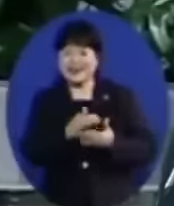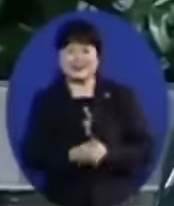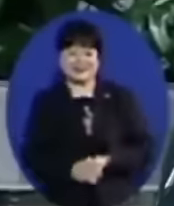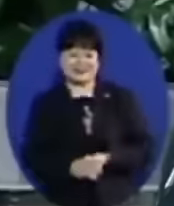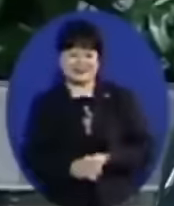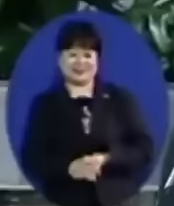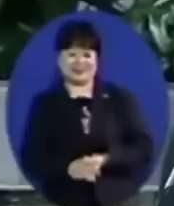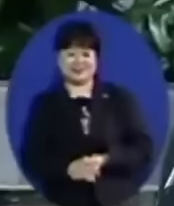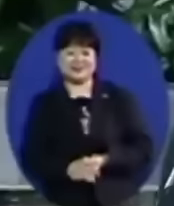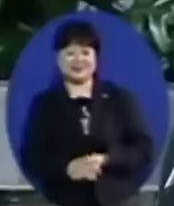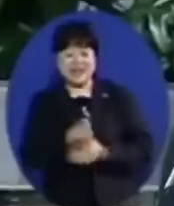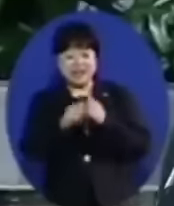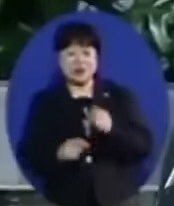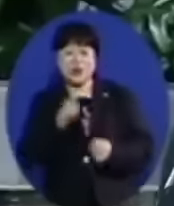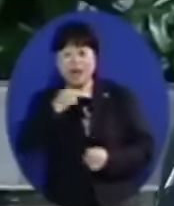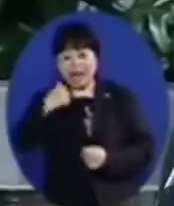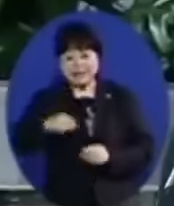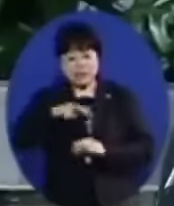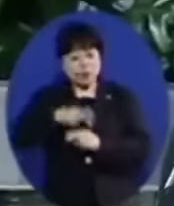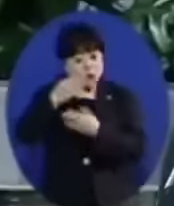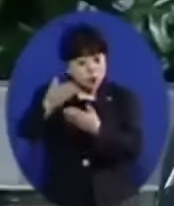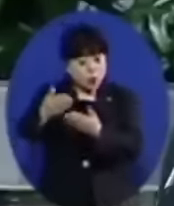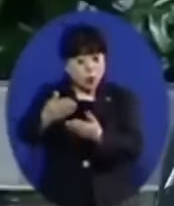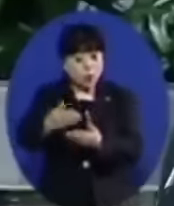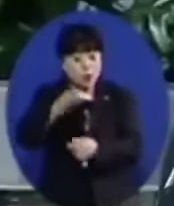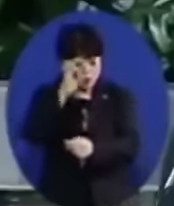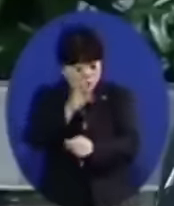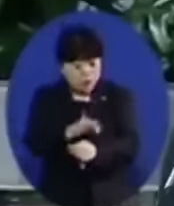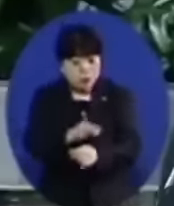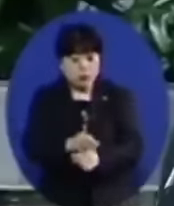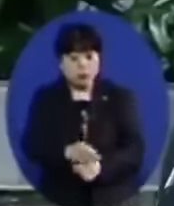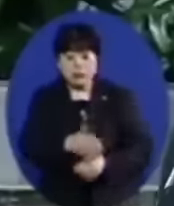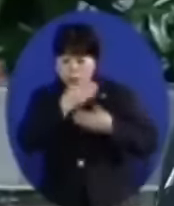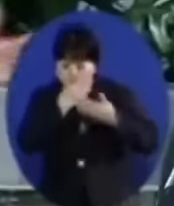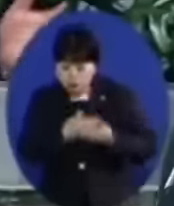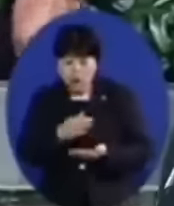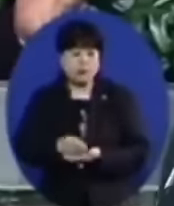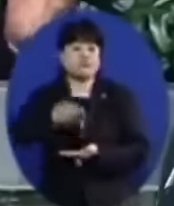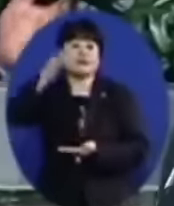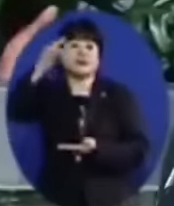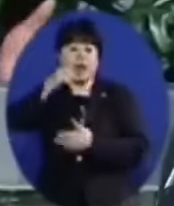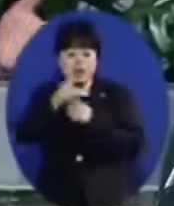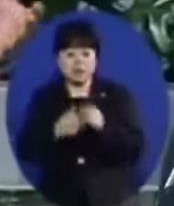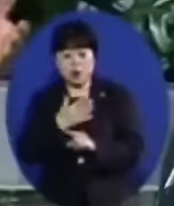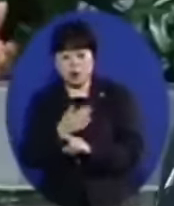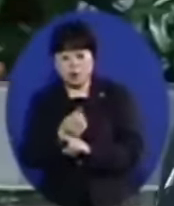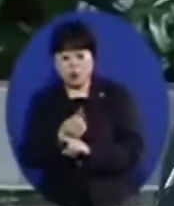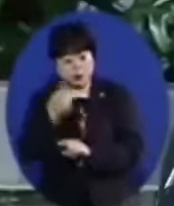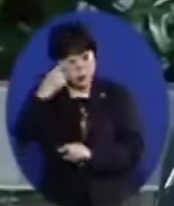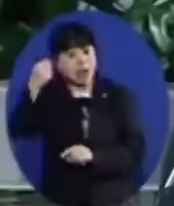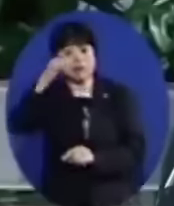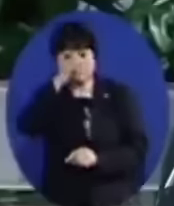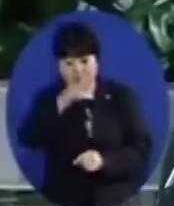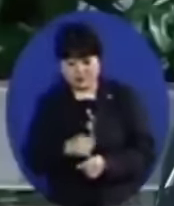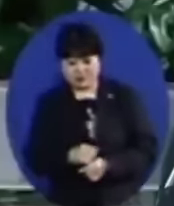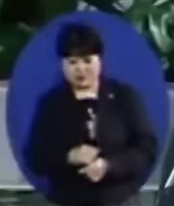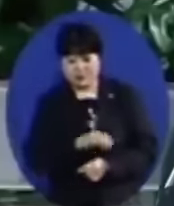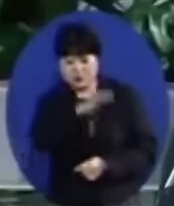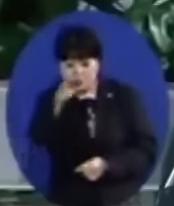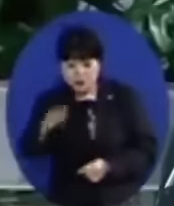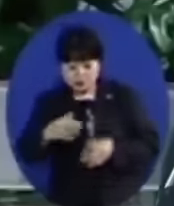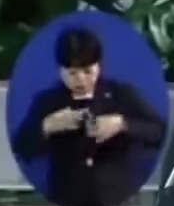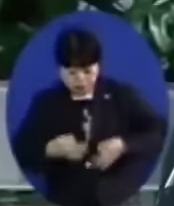그 독생자를 주셔서 값주고 샀는데 얼마나 귀합니까? 하나님이 여러분을 보배로 생각하는데 왜 우리는